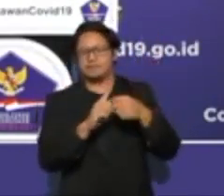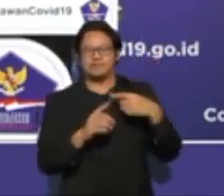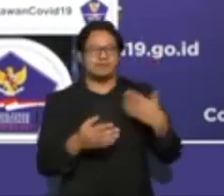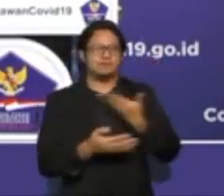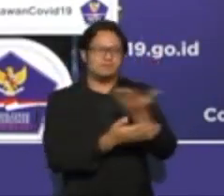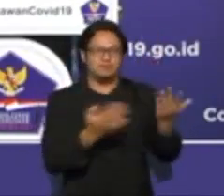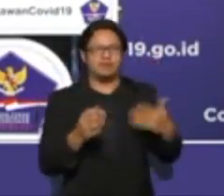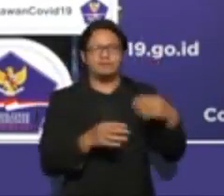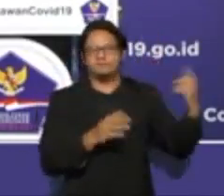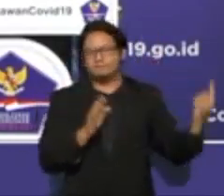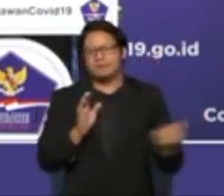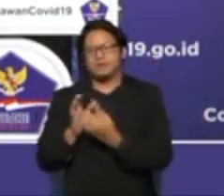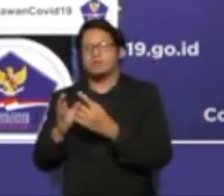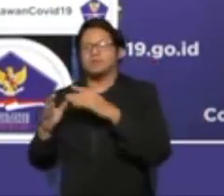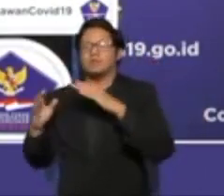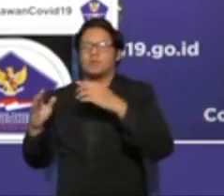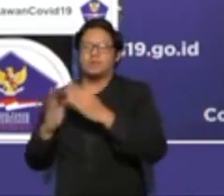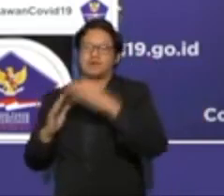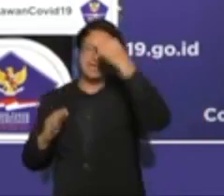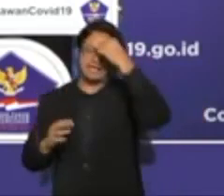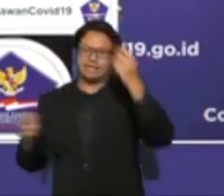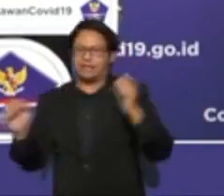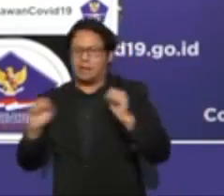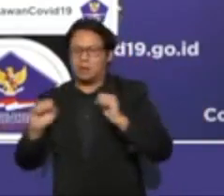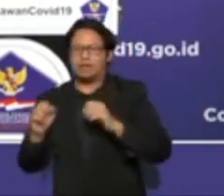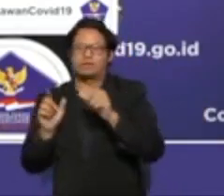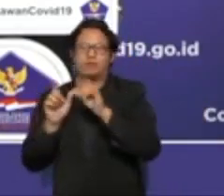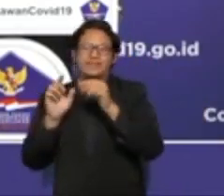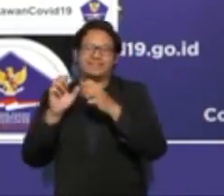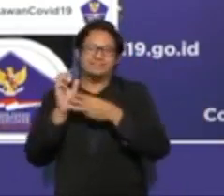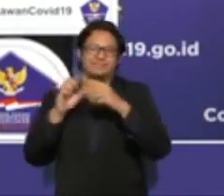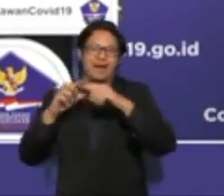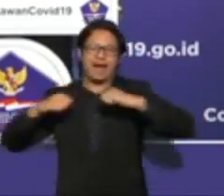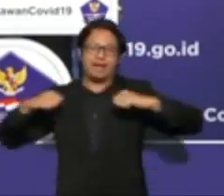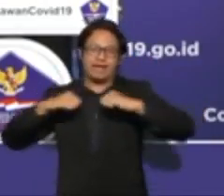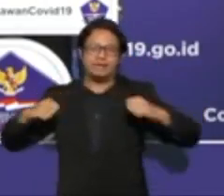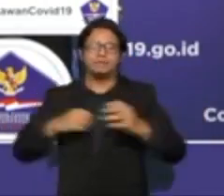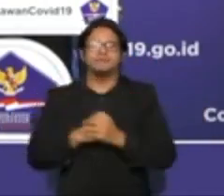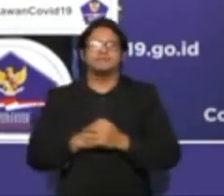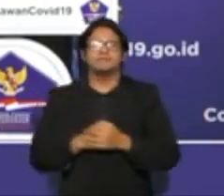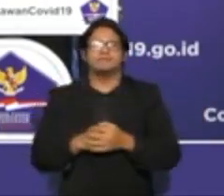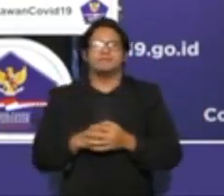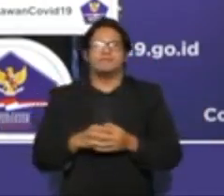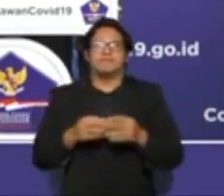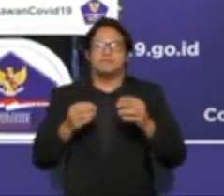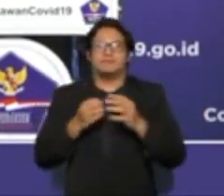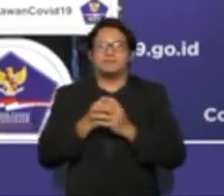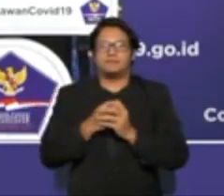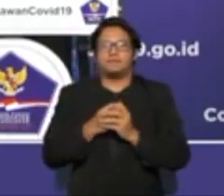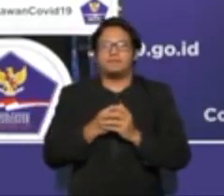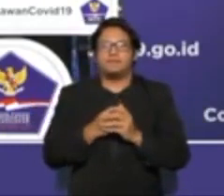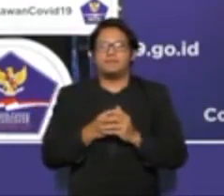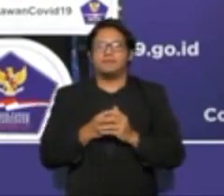rawat di rumah sakit darurat Wisma Atlet kemudian Sulawesi Selatan juga meningkat 46